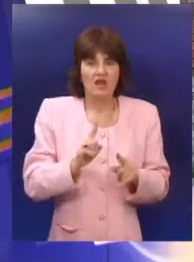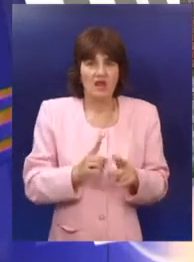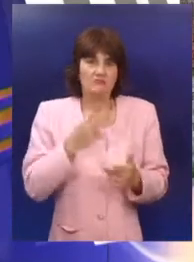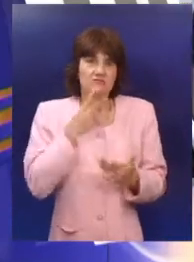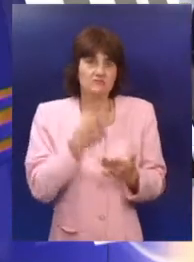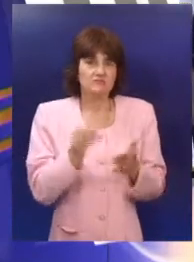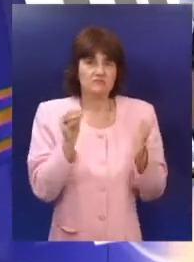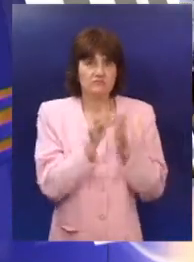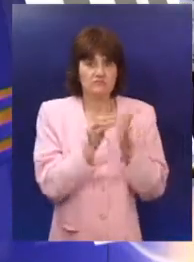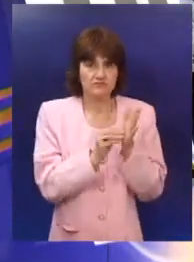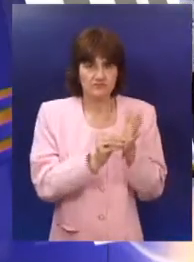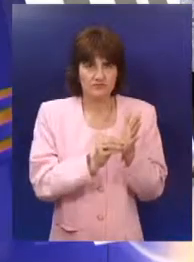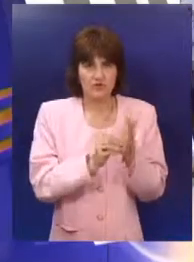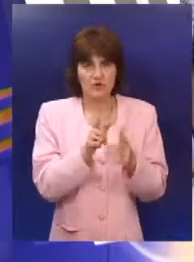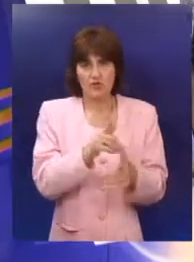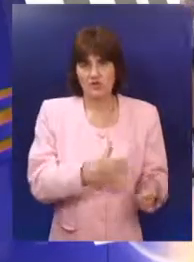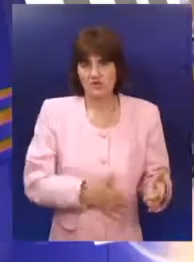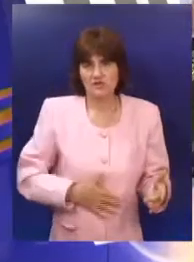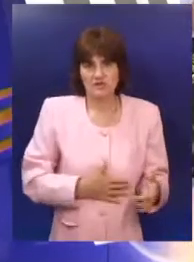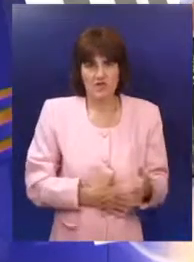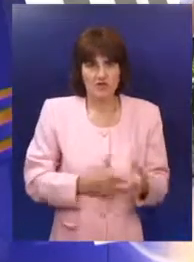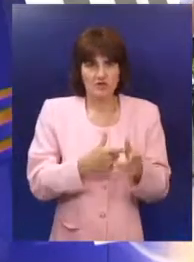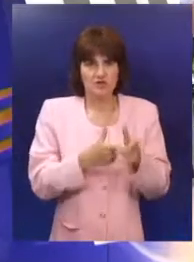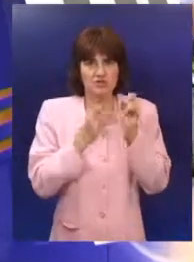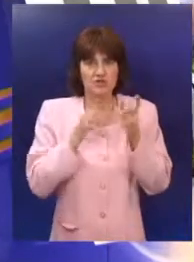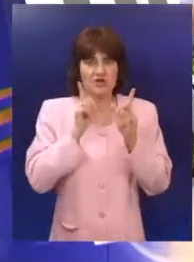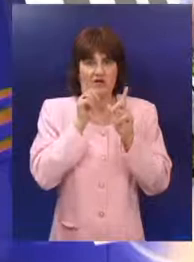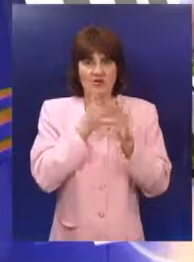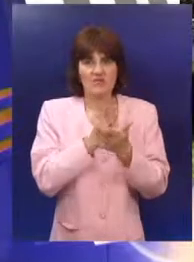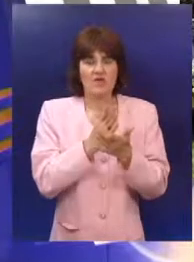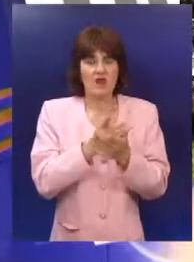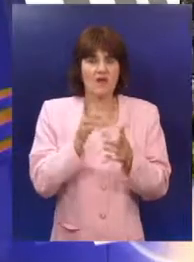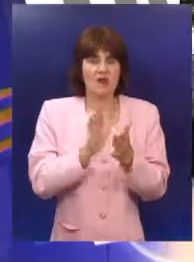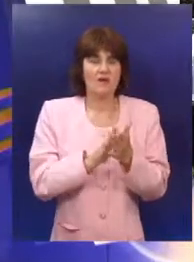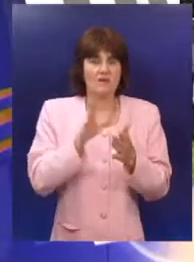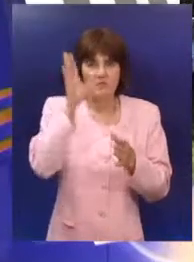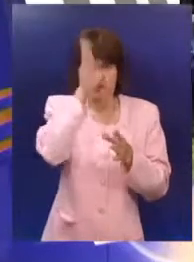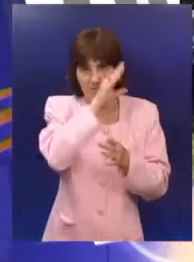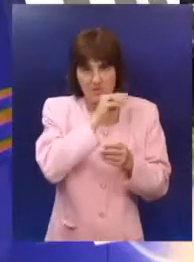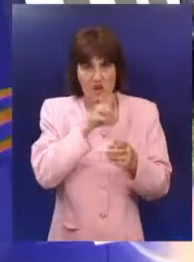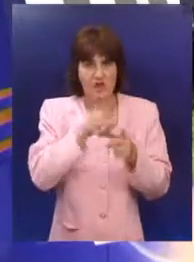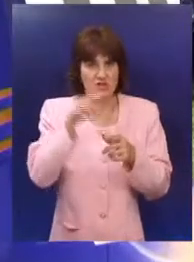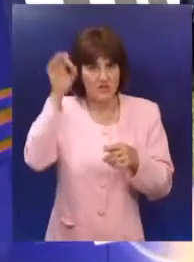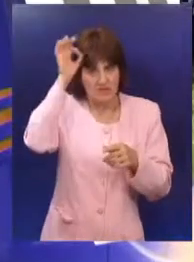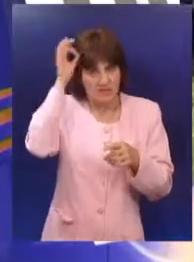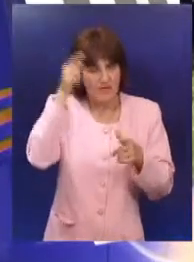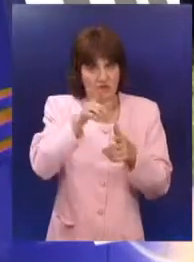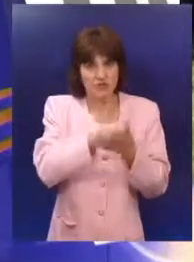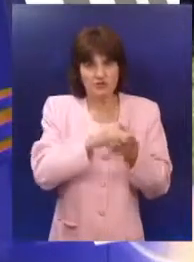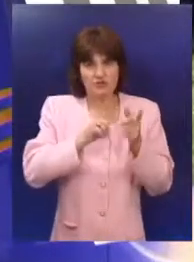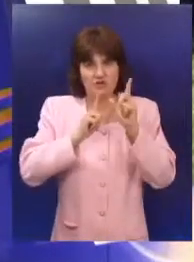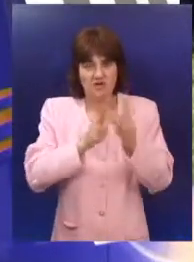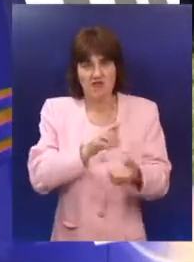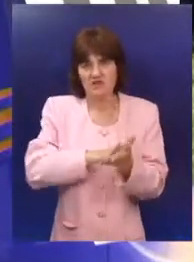se vratilo. Holokaust je najveći i najmonstruozniji zločin 20. veka koji se dogodio kada se pomračio um